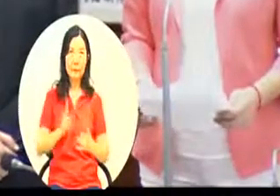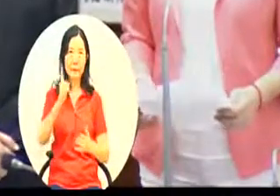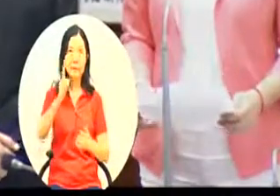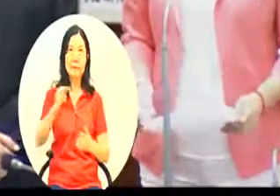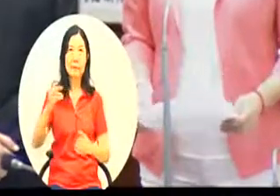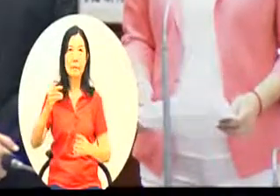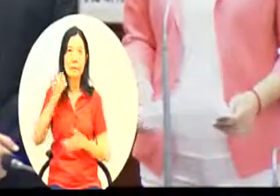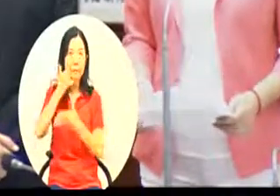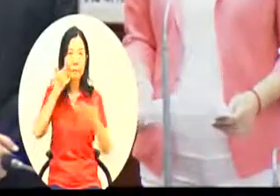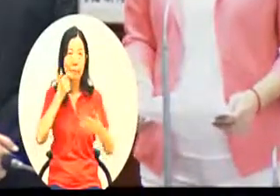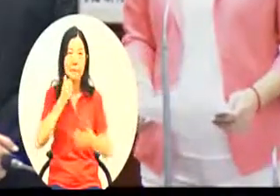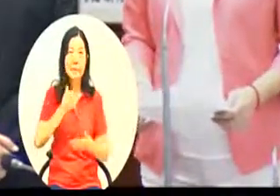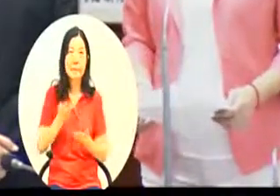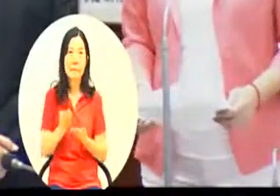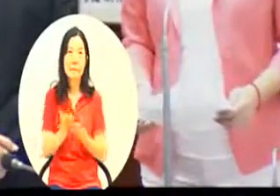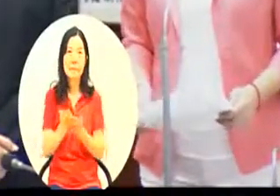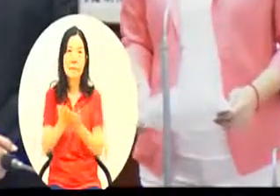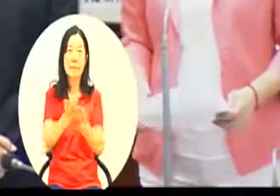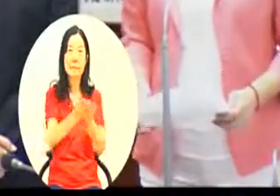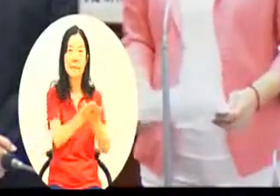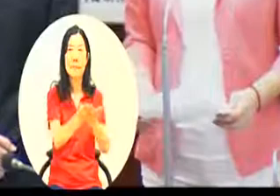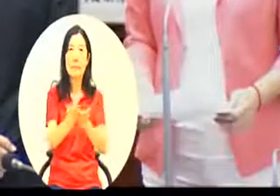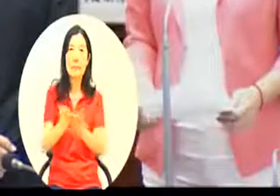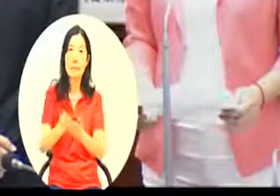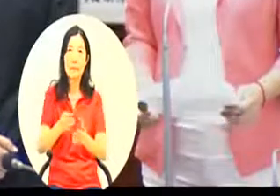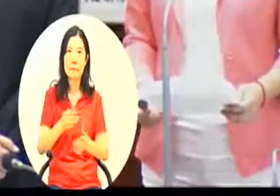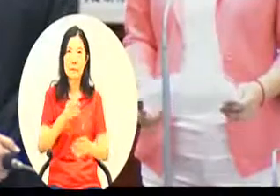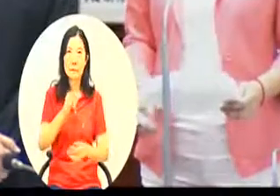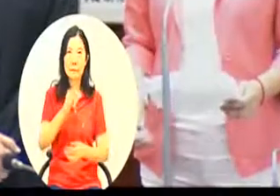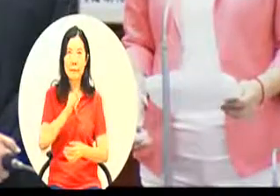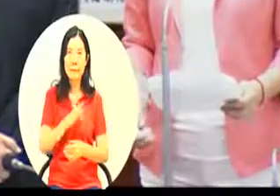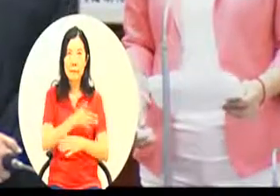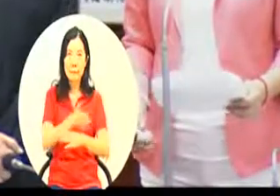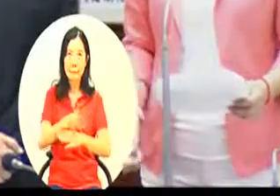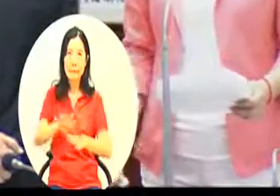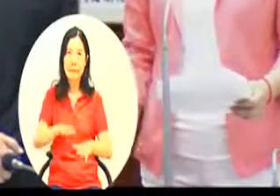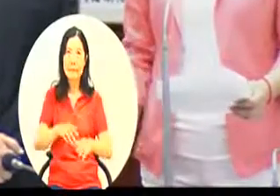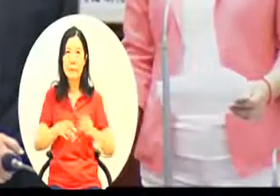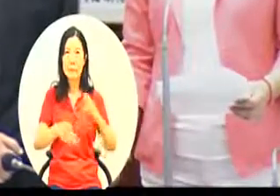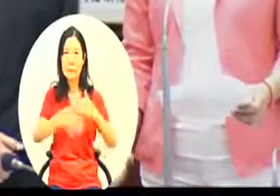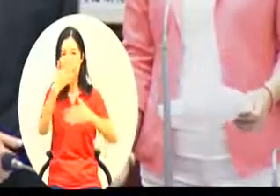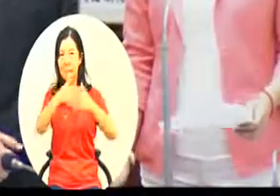巡乡哈船乡。那我先请大家看一下这个影片。